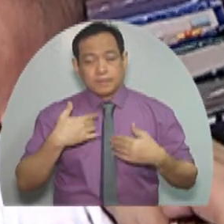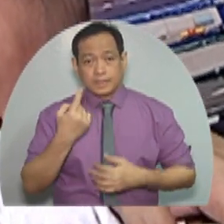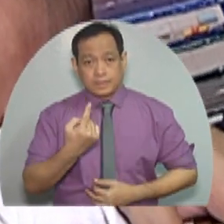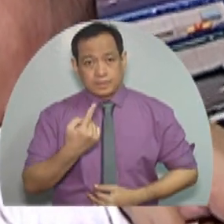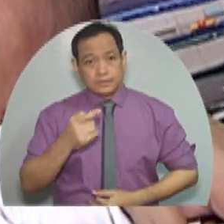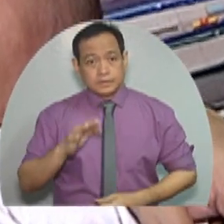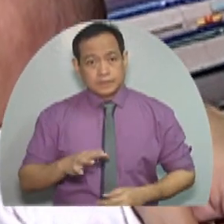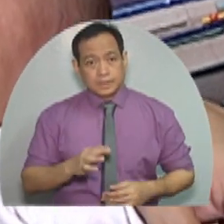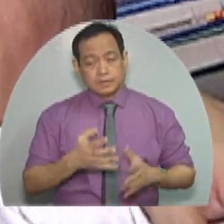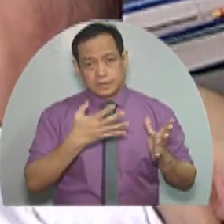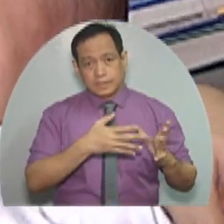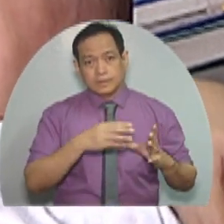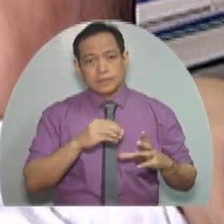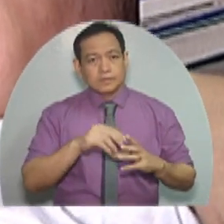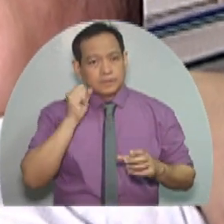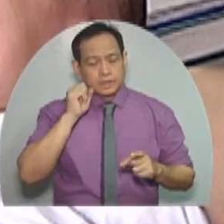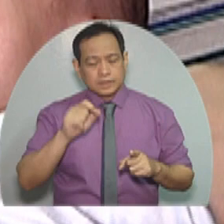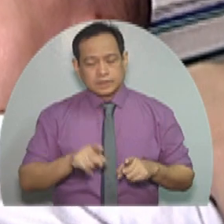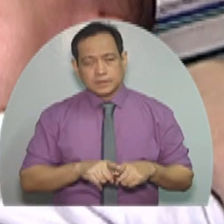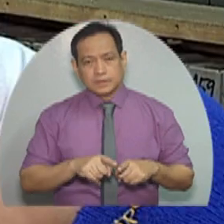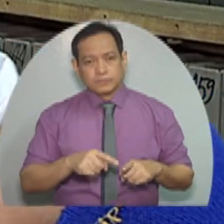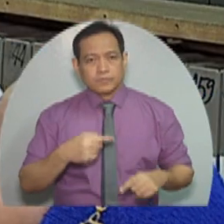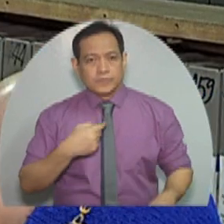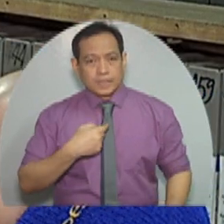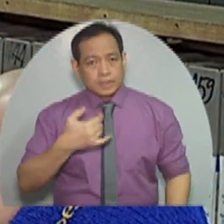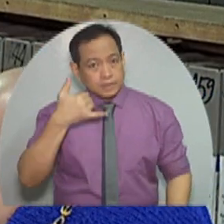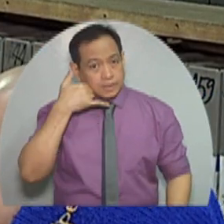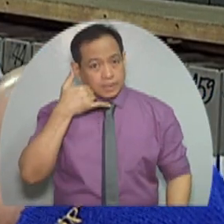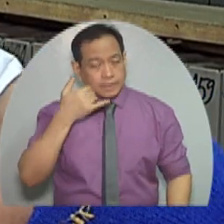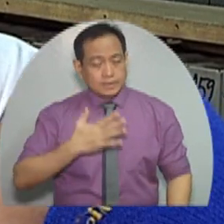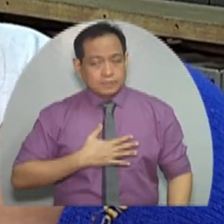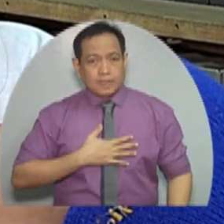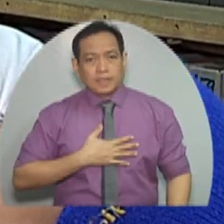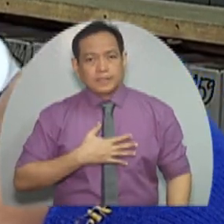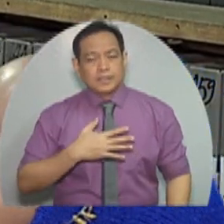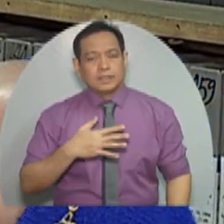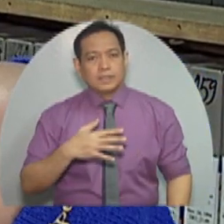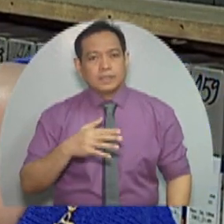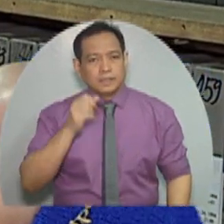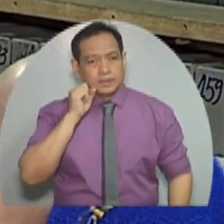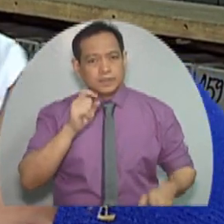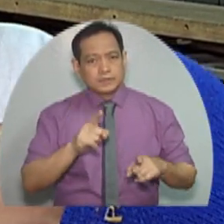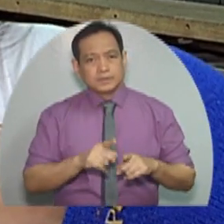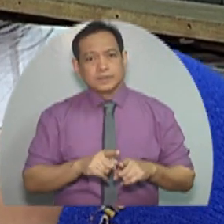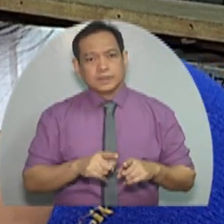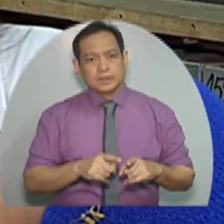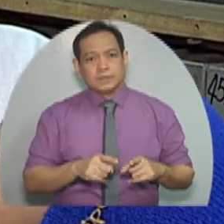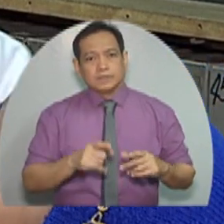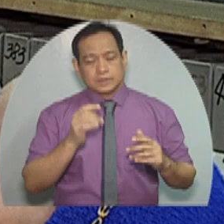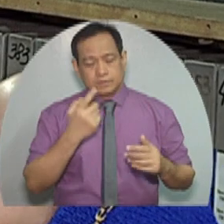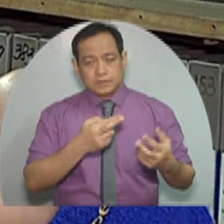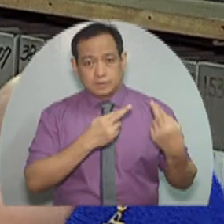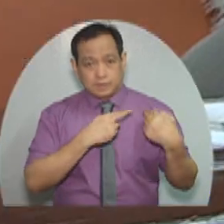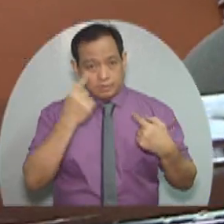na naiwan sa ate niya. Ano po, kinatawagan ko po yung ate ko po. Sabi ko, ate, ikaw na